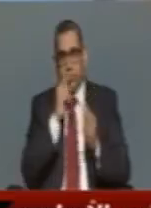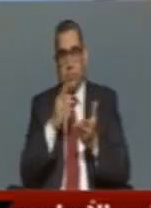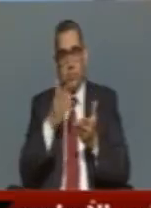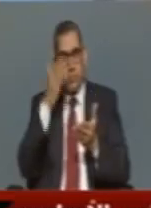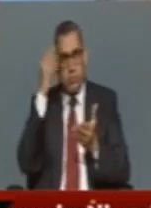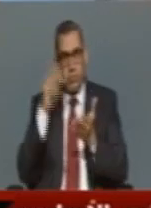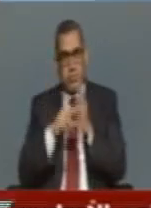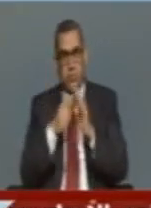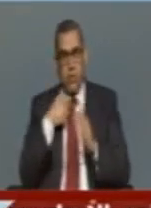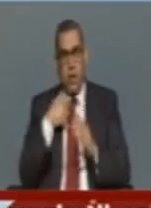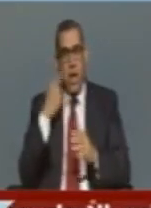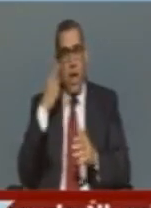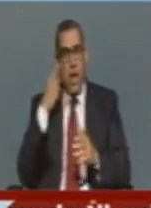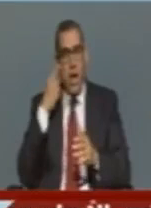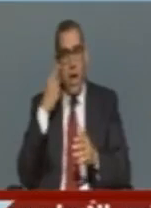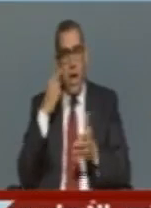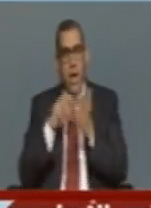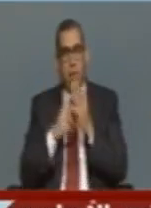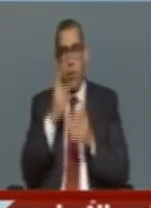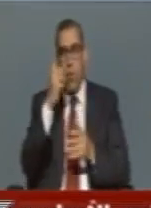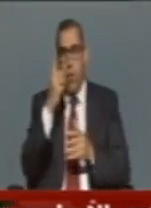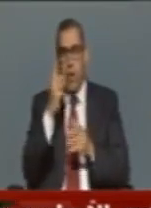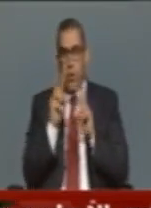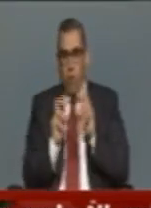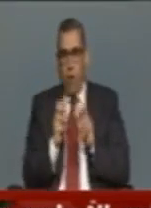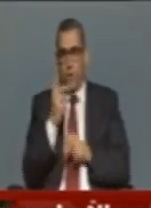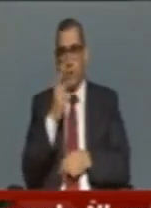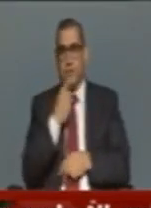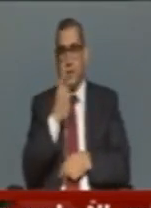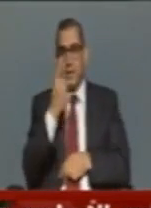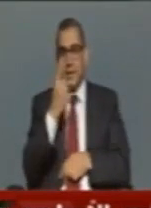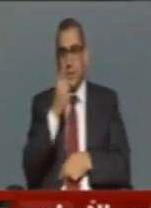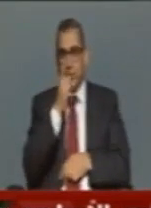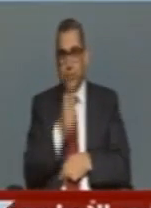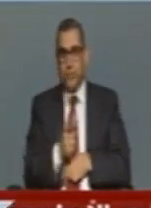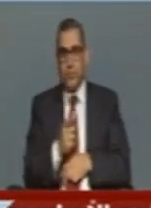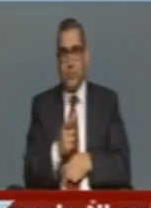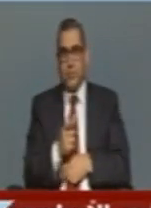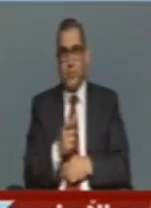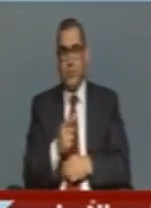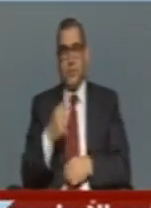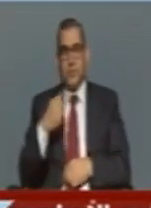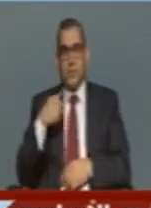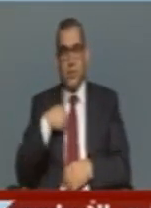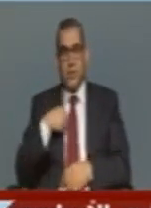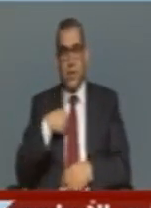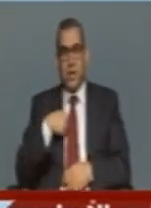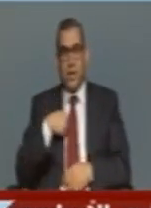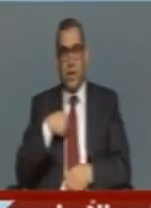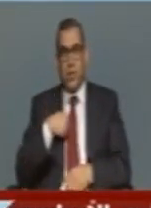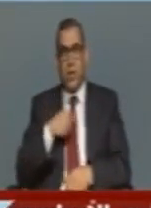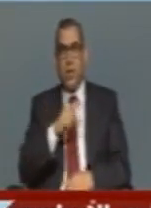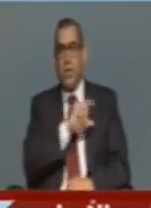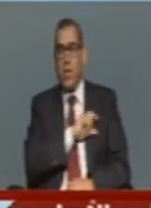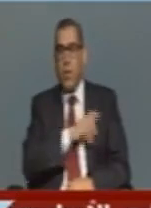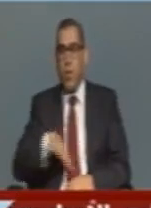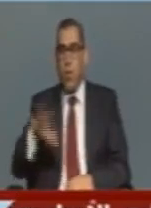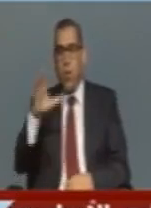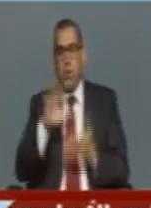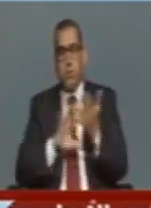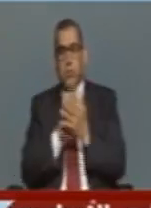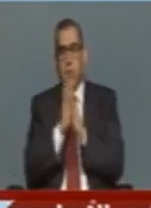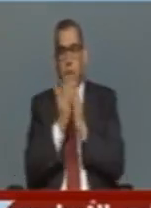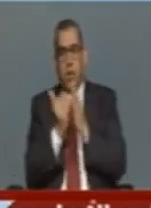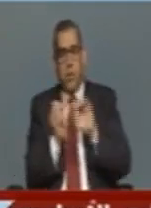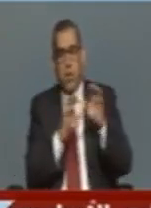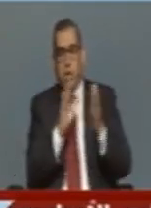اقف لحظة صغيرة يا فخامة الرئيس احنا يعني الطلبة بيشتكوا وبيسيبوا كتب المدرسة ويروحوا يجيبوا كتب